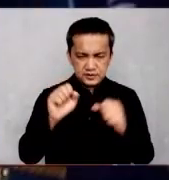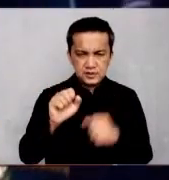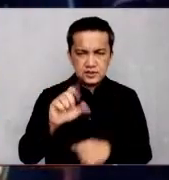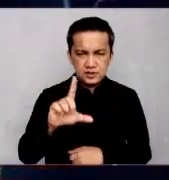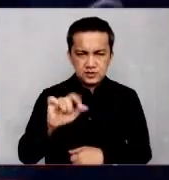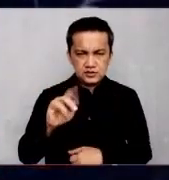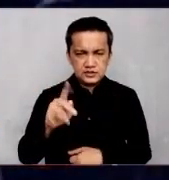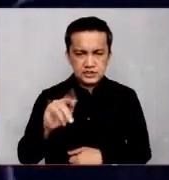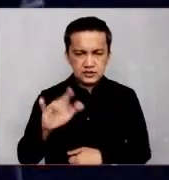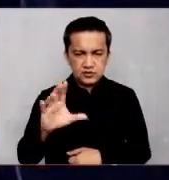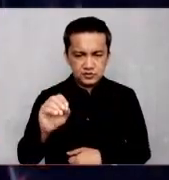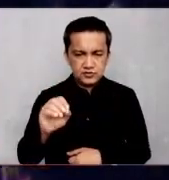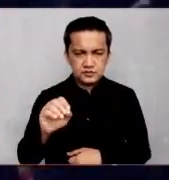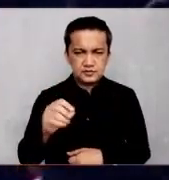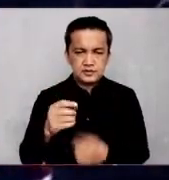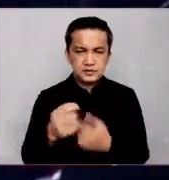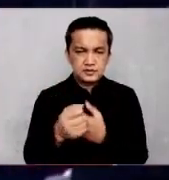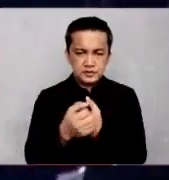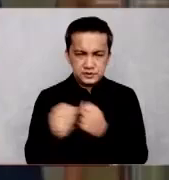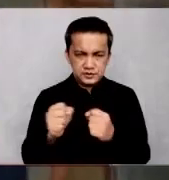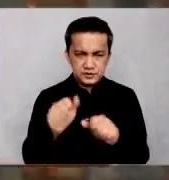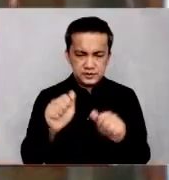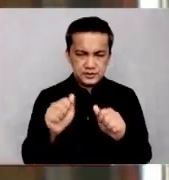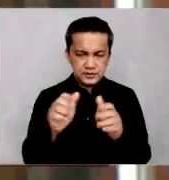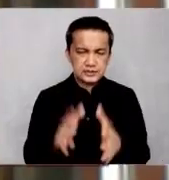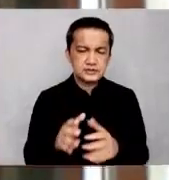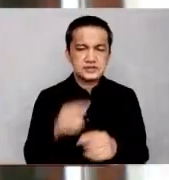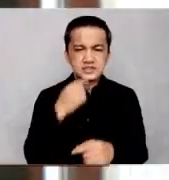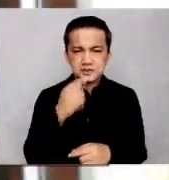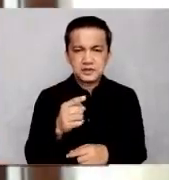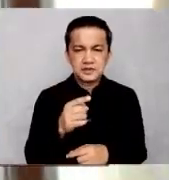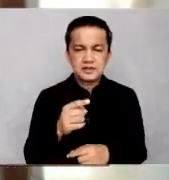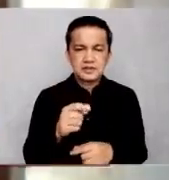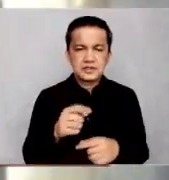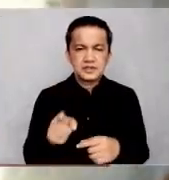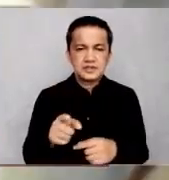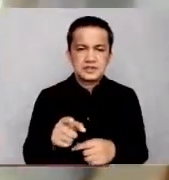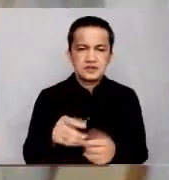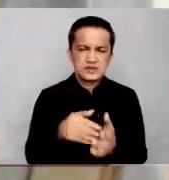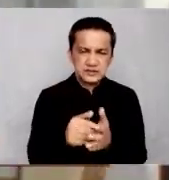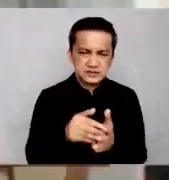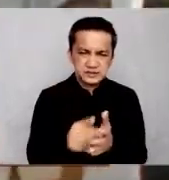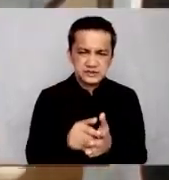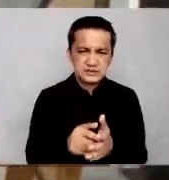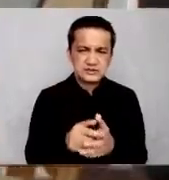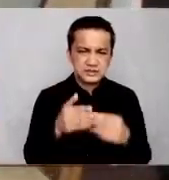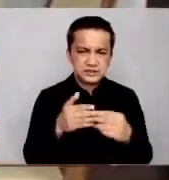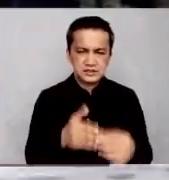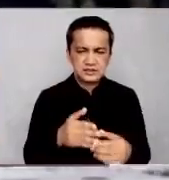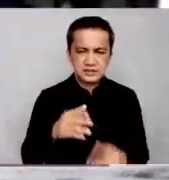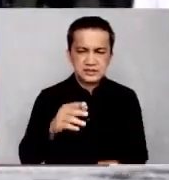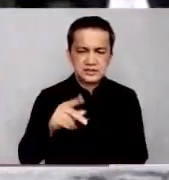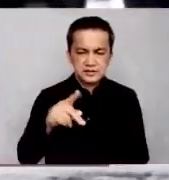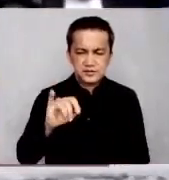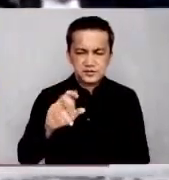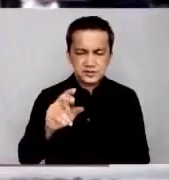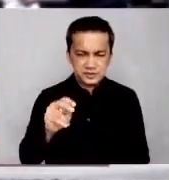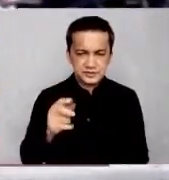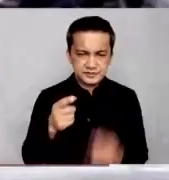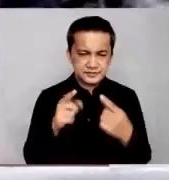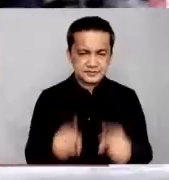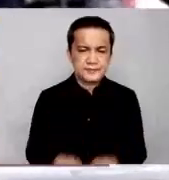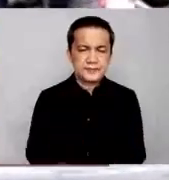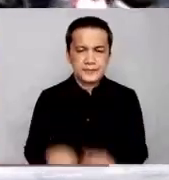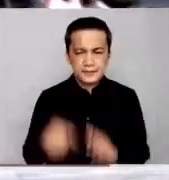Pero para sa isang security analyst, lamat na sa liderato ni Russian President Vladimir Putin ang nangyari. Malalim daw kasi